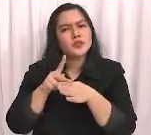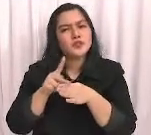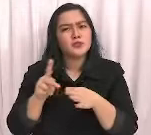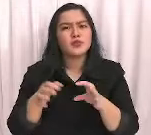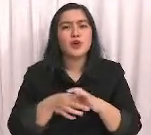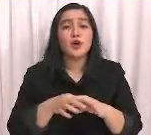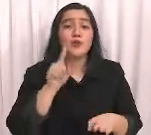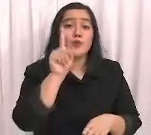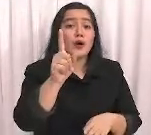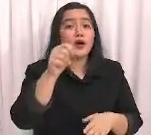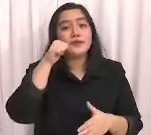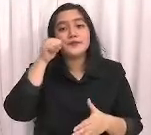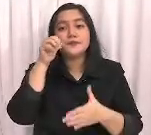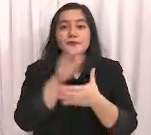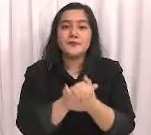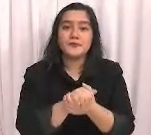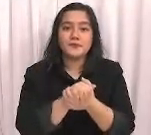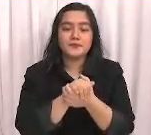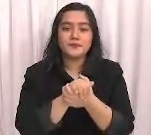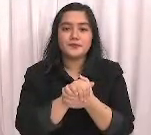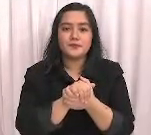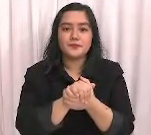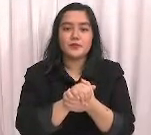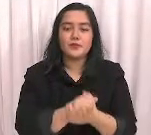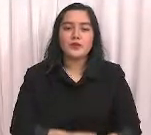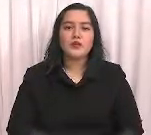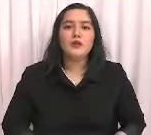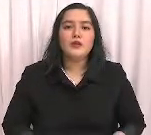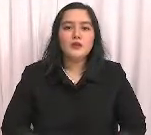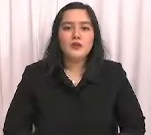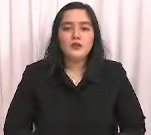babae. You see? So,